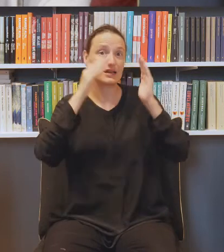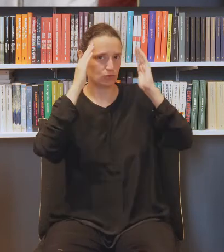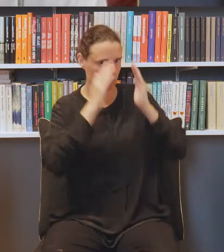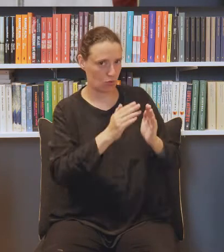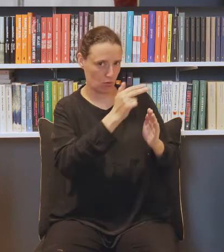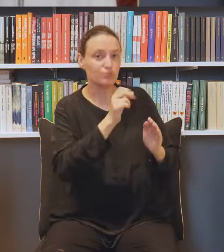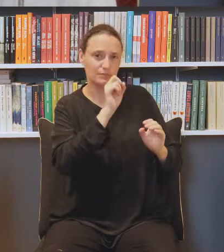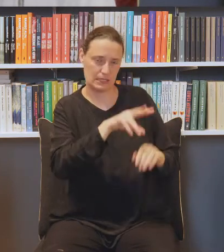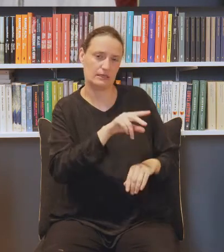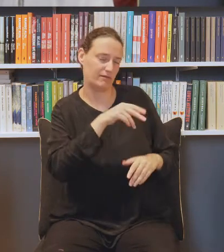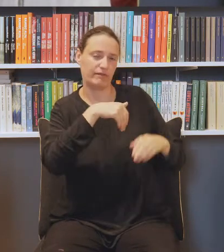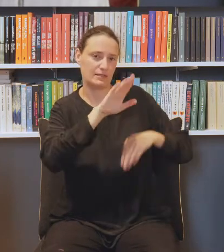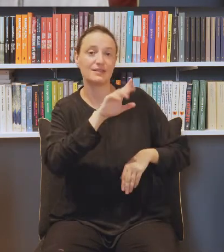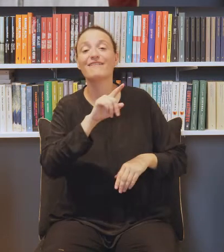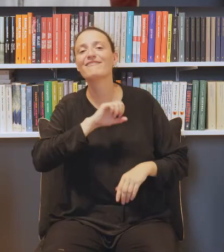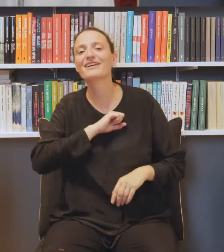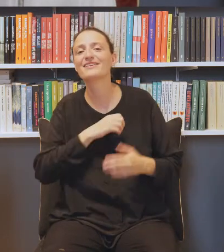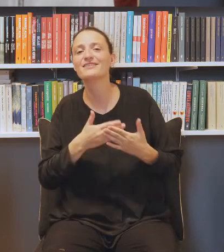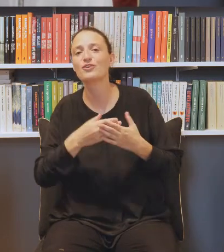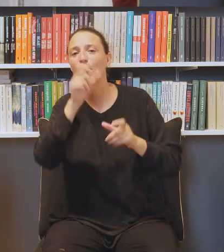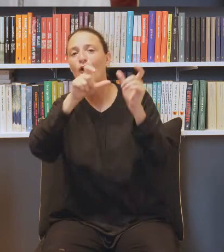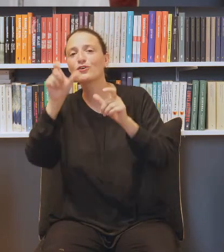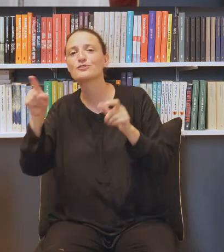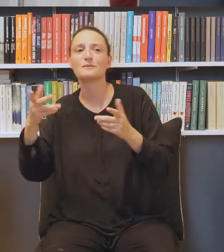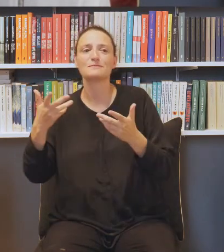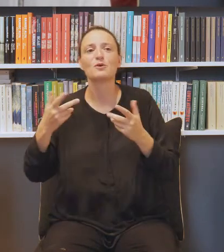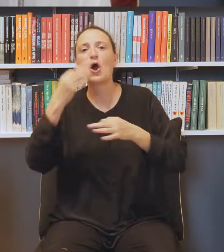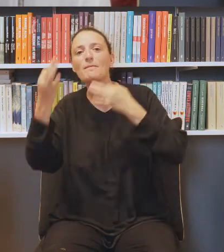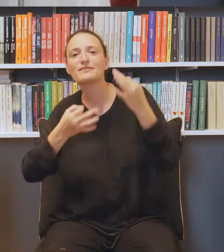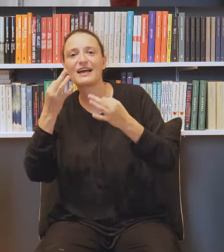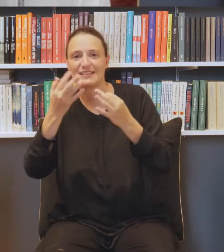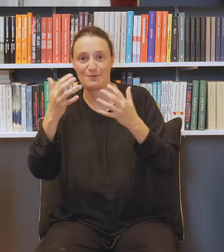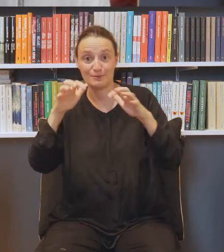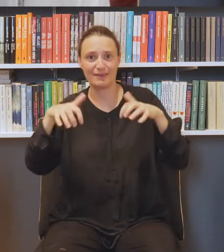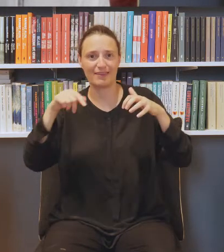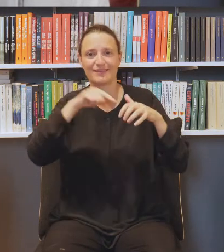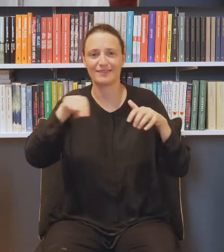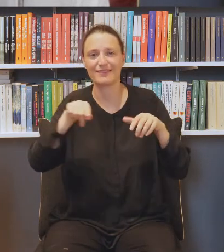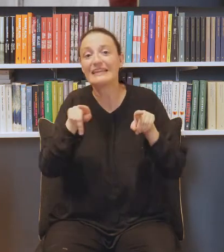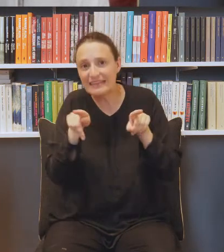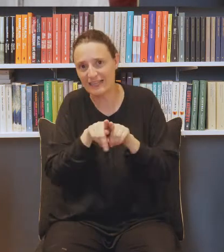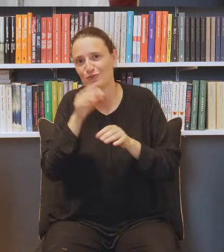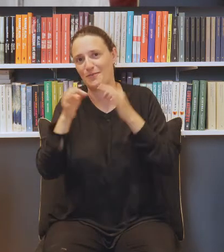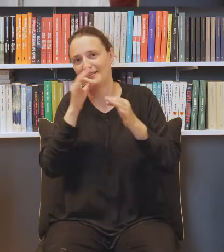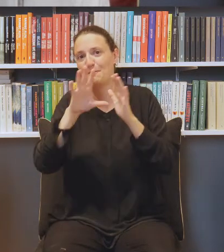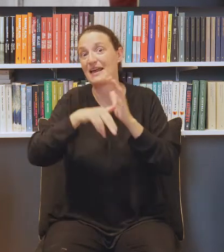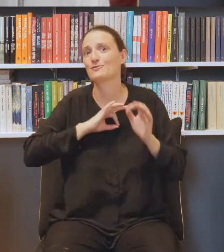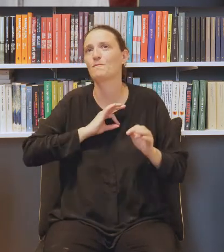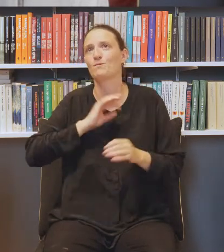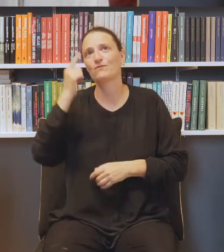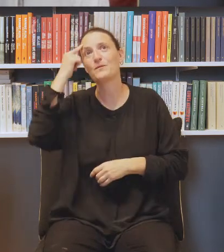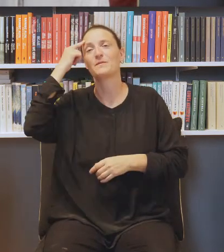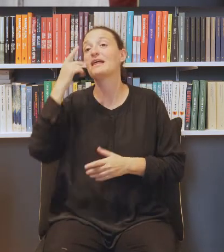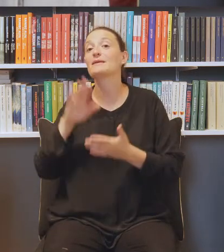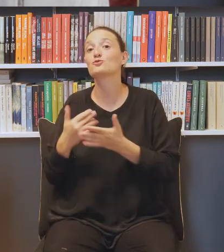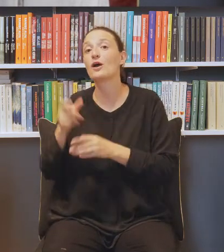bo ludzie mówili swoje takie przeżycia związane z miastem i swoje wspomnienia. Była taka